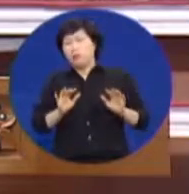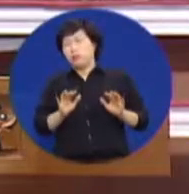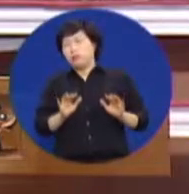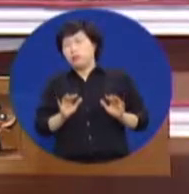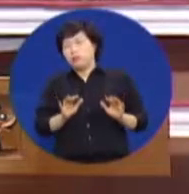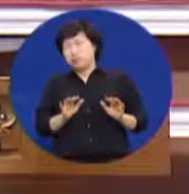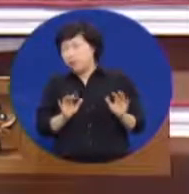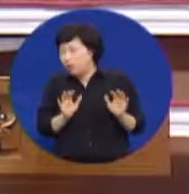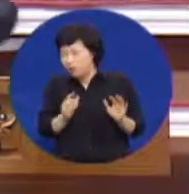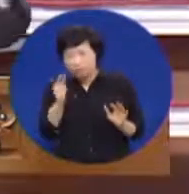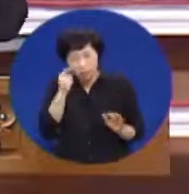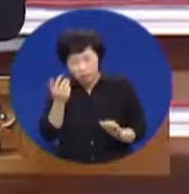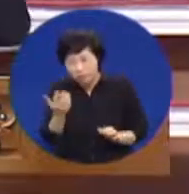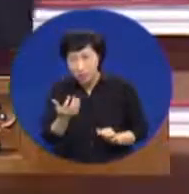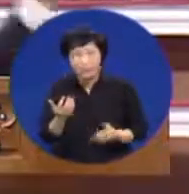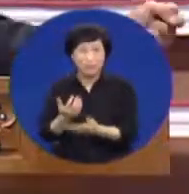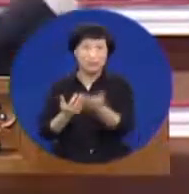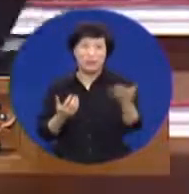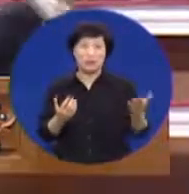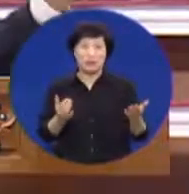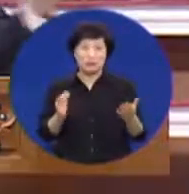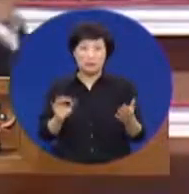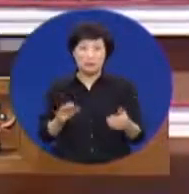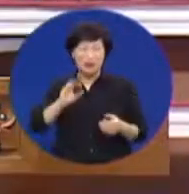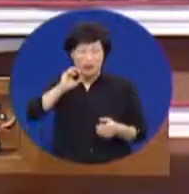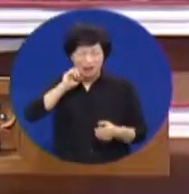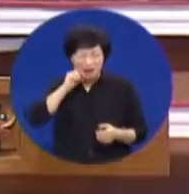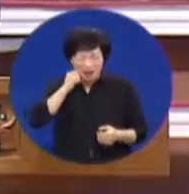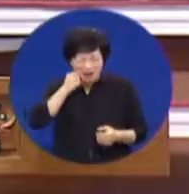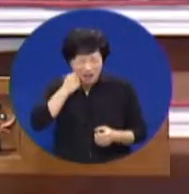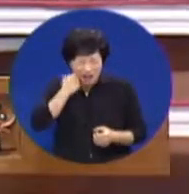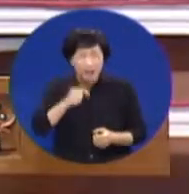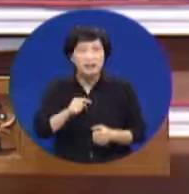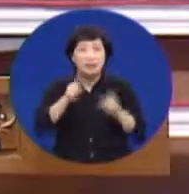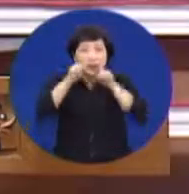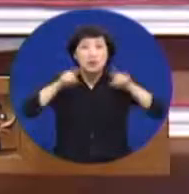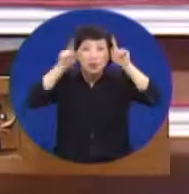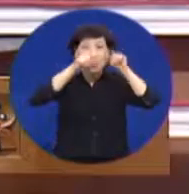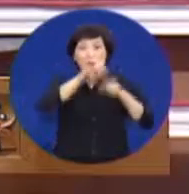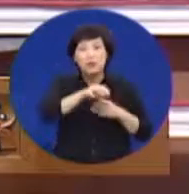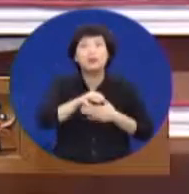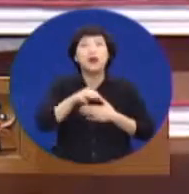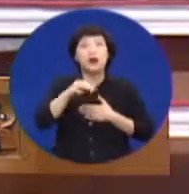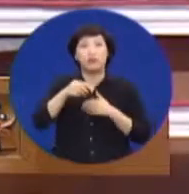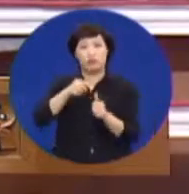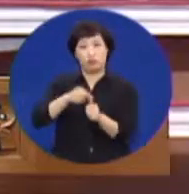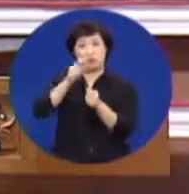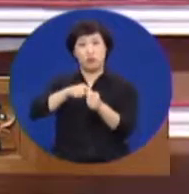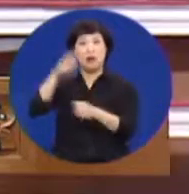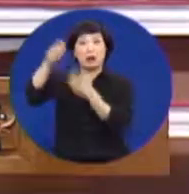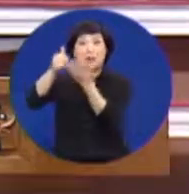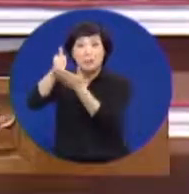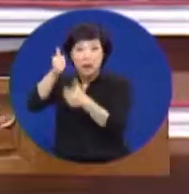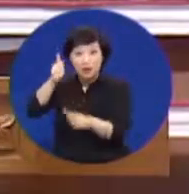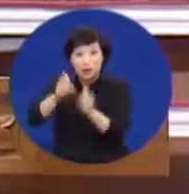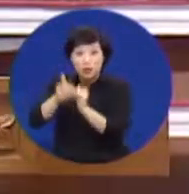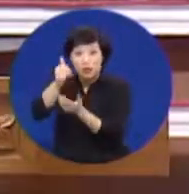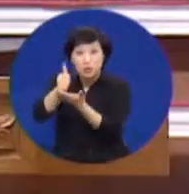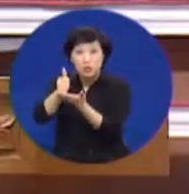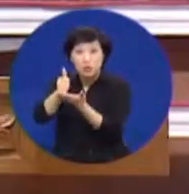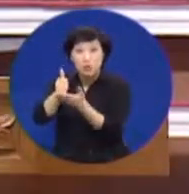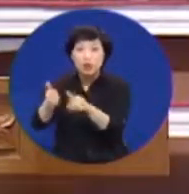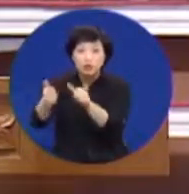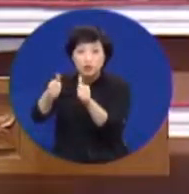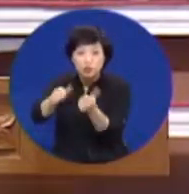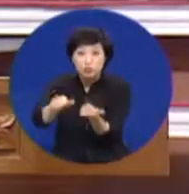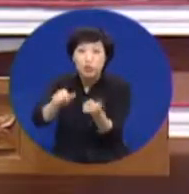지옥. 응? 이만큼 힘든 지옥에서 나를 구원하시려고 하나님의 아들이